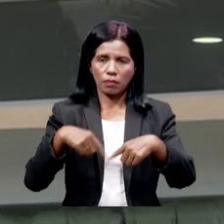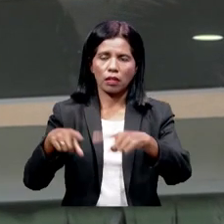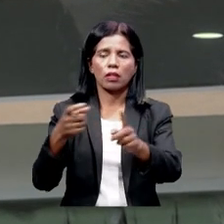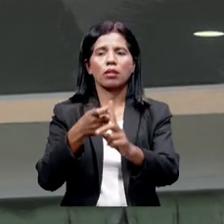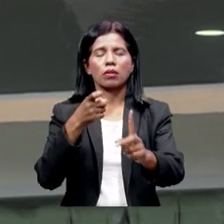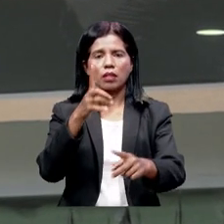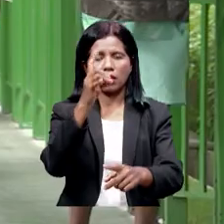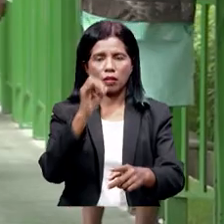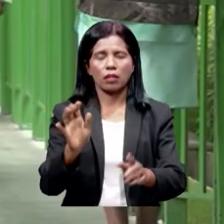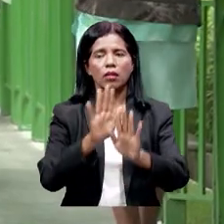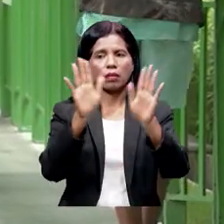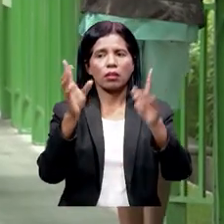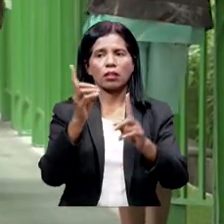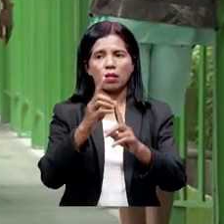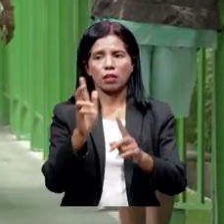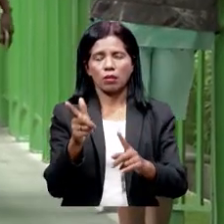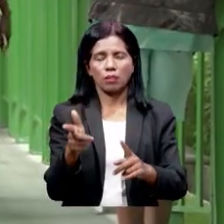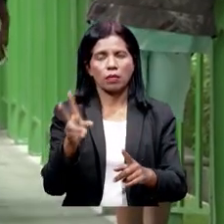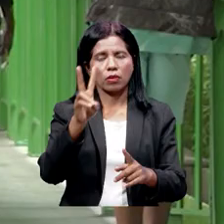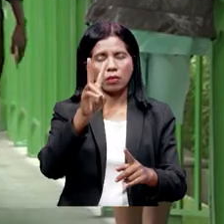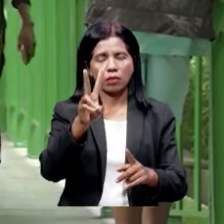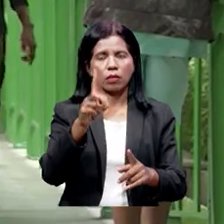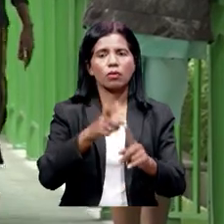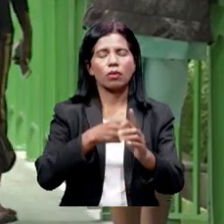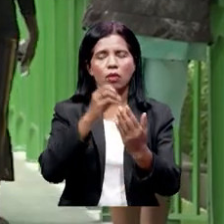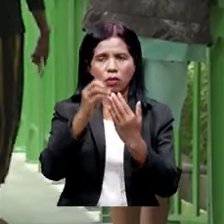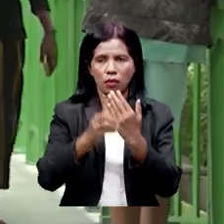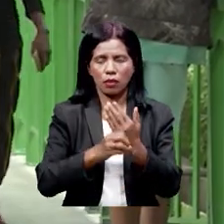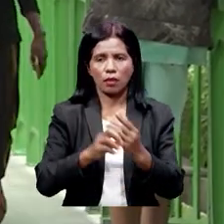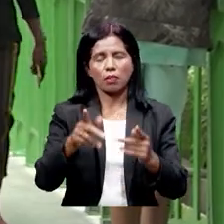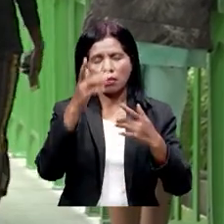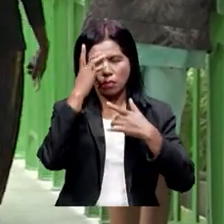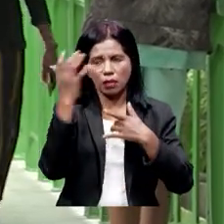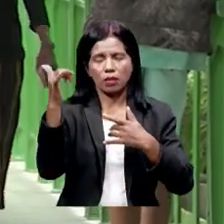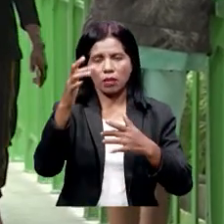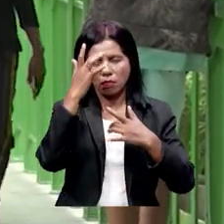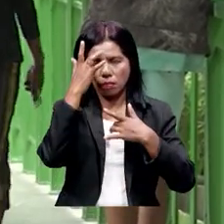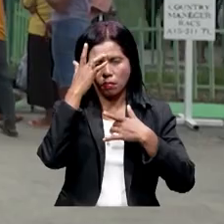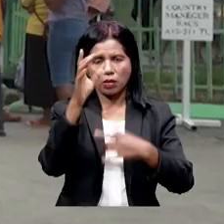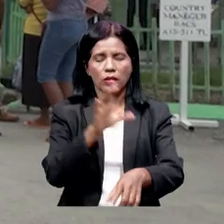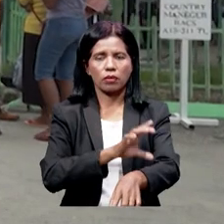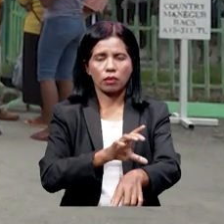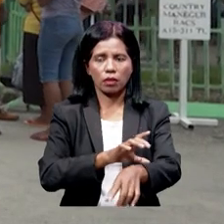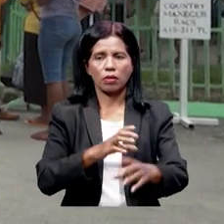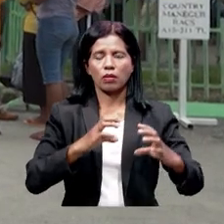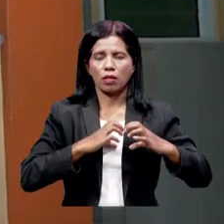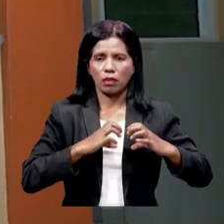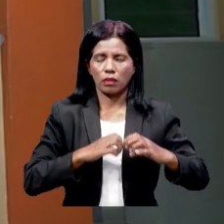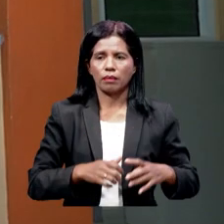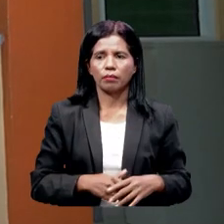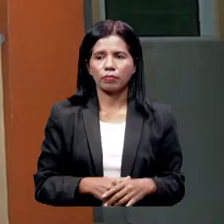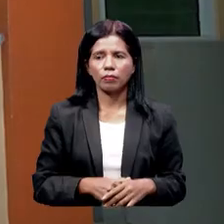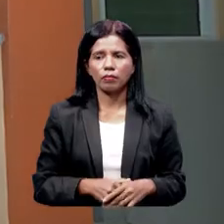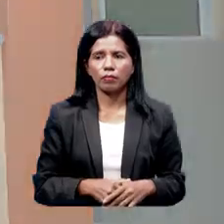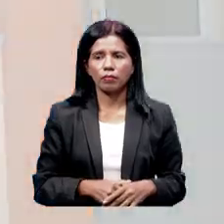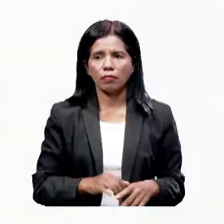husi dili ia domingu lor ronulu resin ruo fulang otubru. Paciente hirakne mayoria sofre moras fuan no kankro. Fila-fila sa